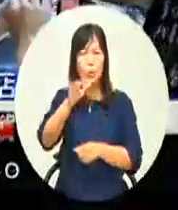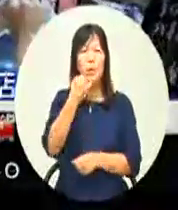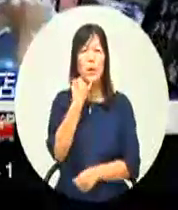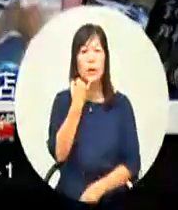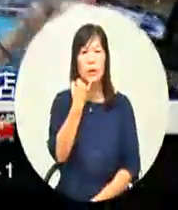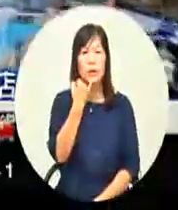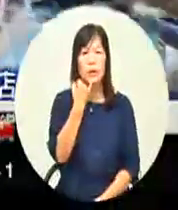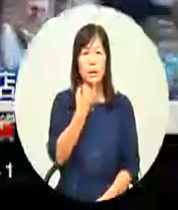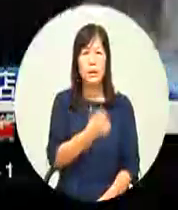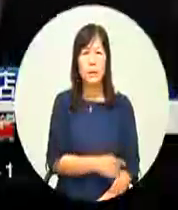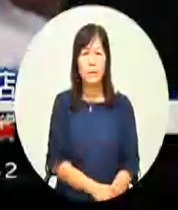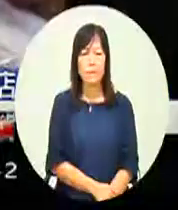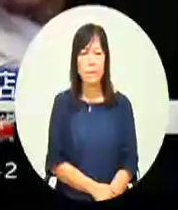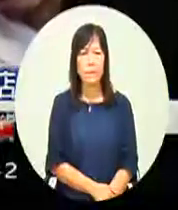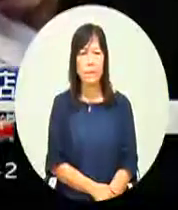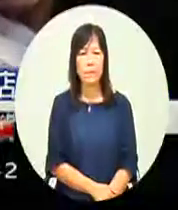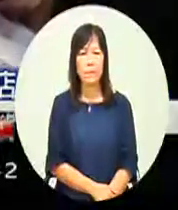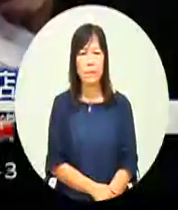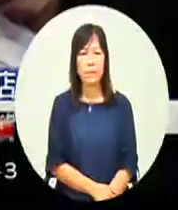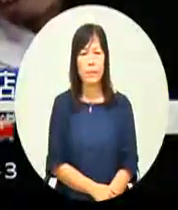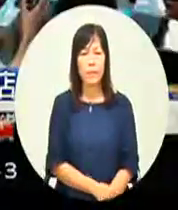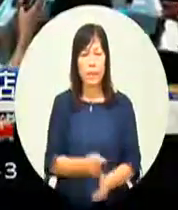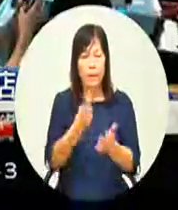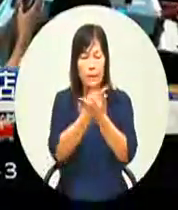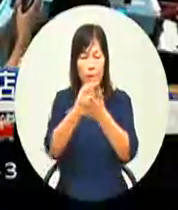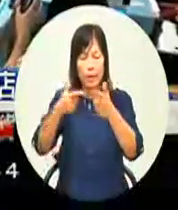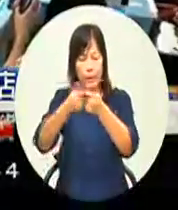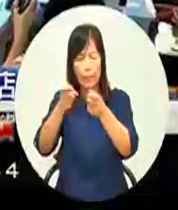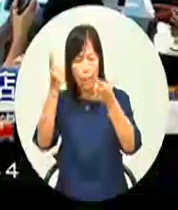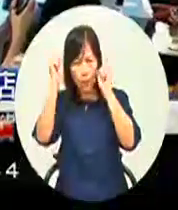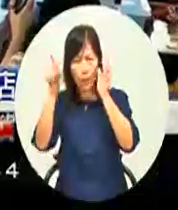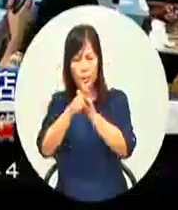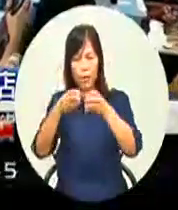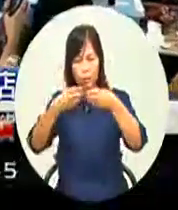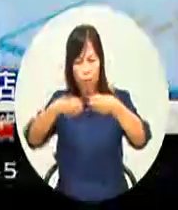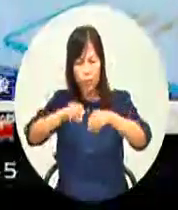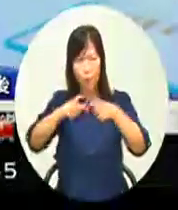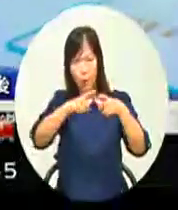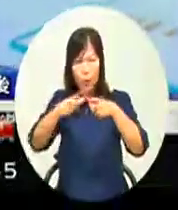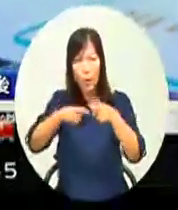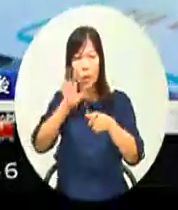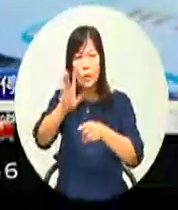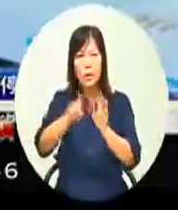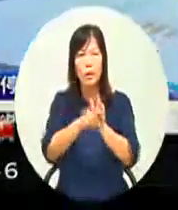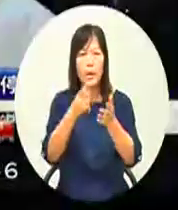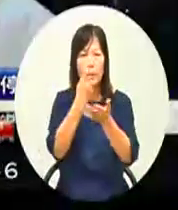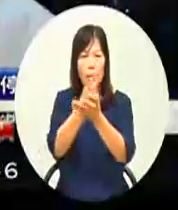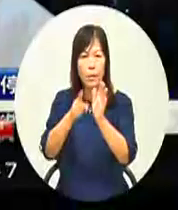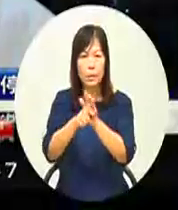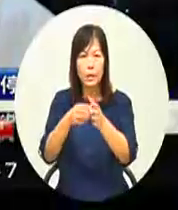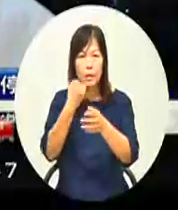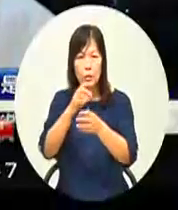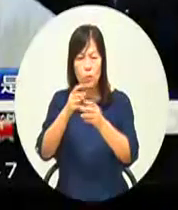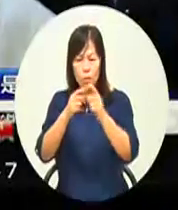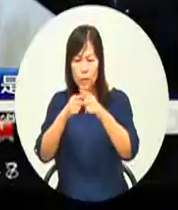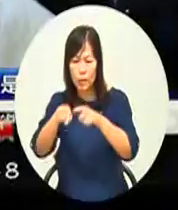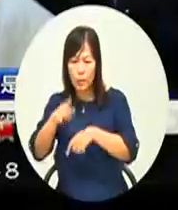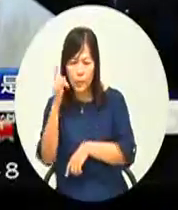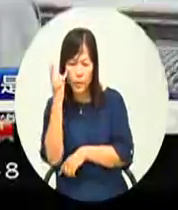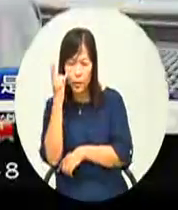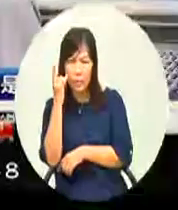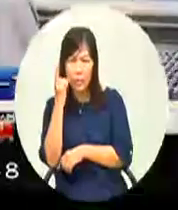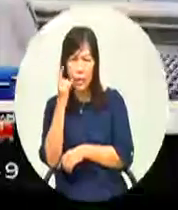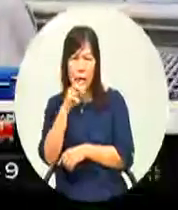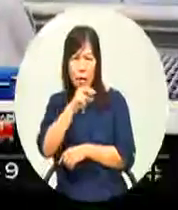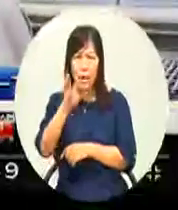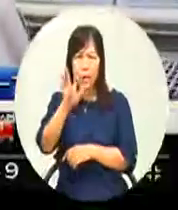玩家挤进店里忙抓宝，店家还搭配游戏抓宝送蛋糕。 就加诱饵的时候就有客人经过，一看看就停下来抓，才发现这边是